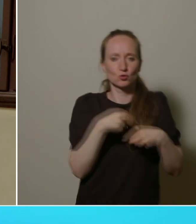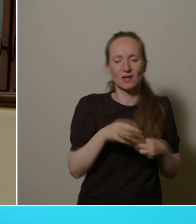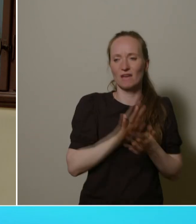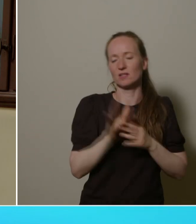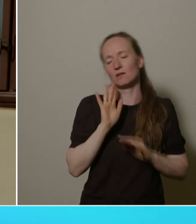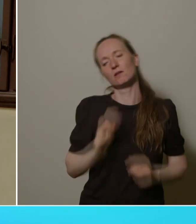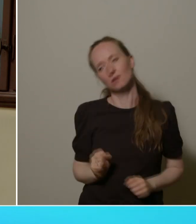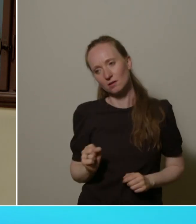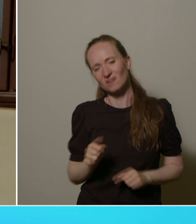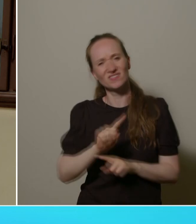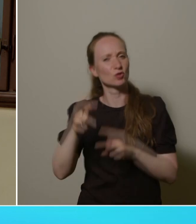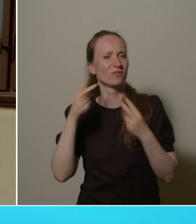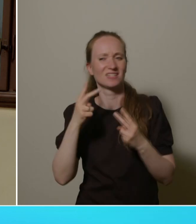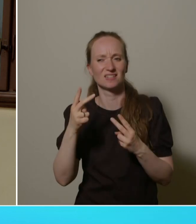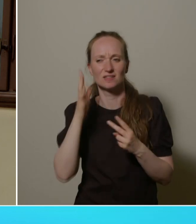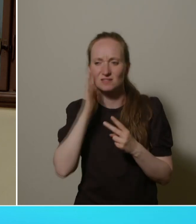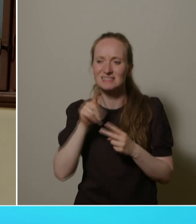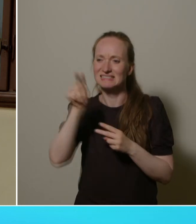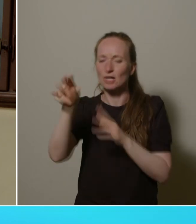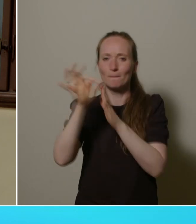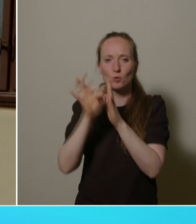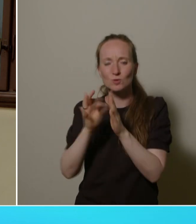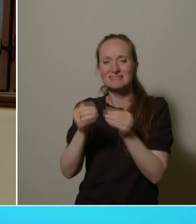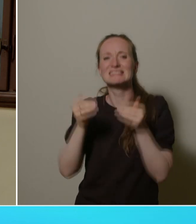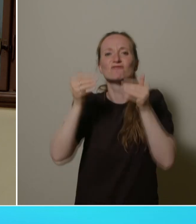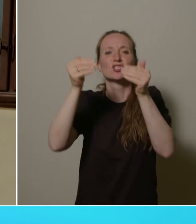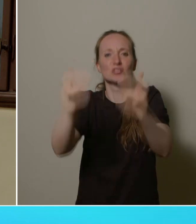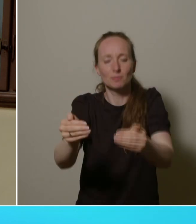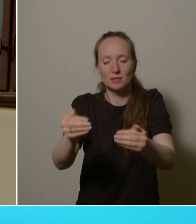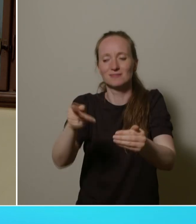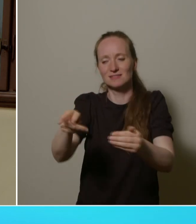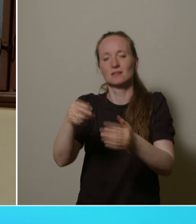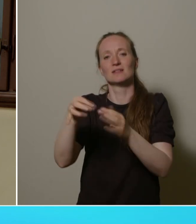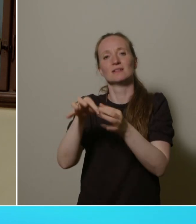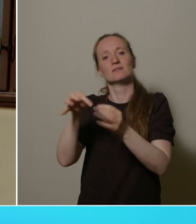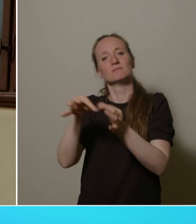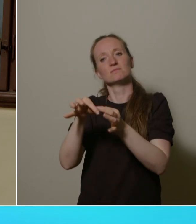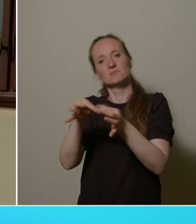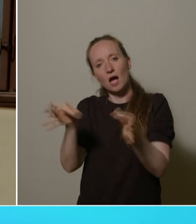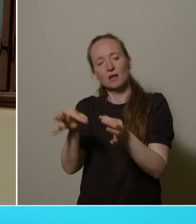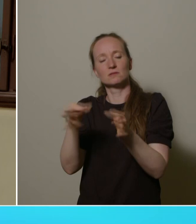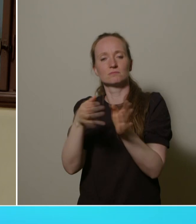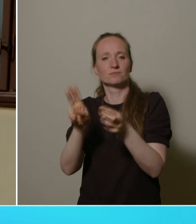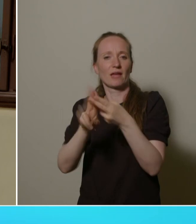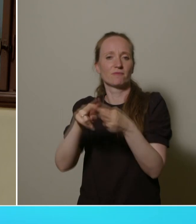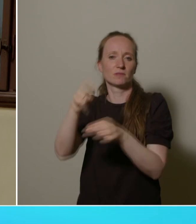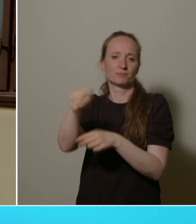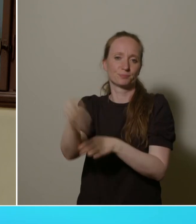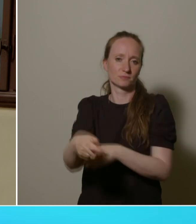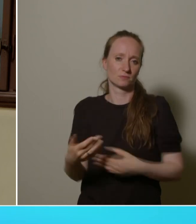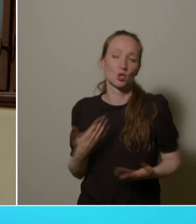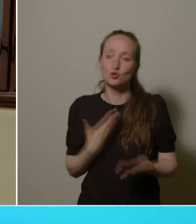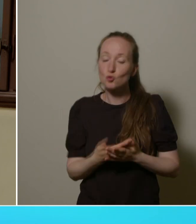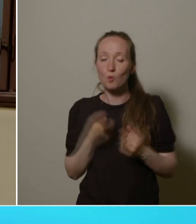kann und die Tagesordnungspunkte auf der nächsten Sitzung behandelt werden. Deshalb sind